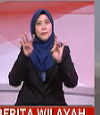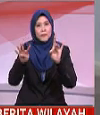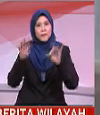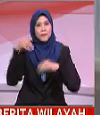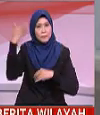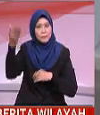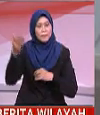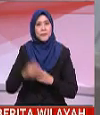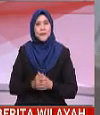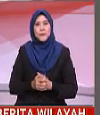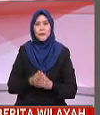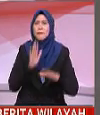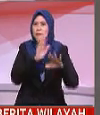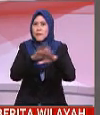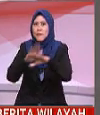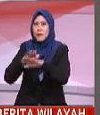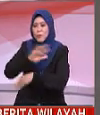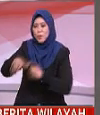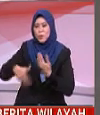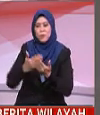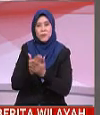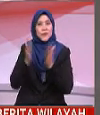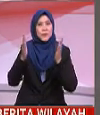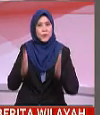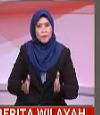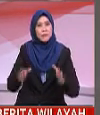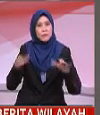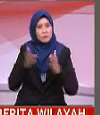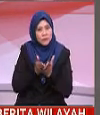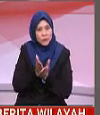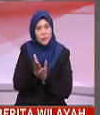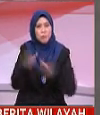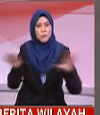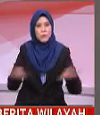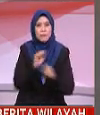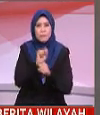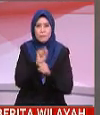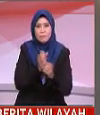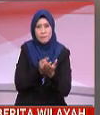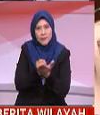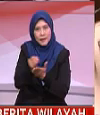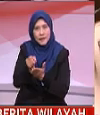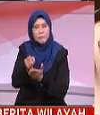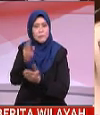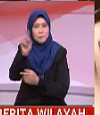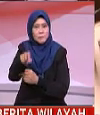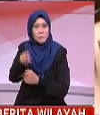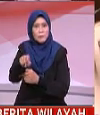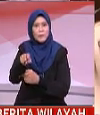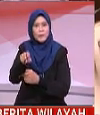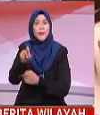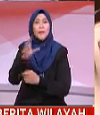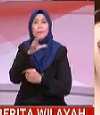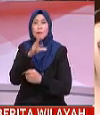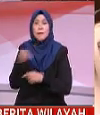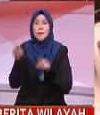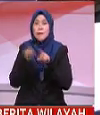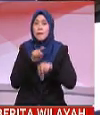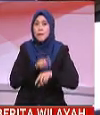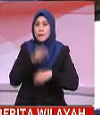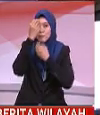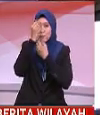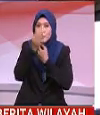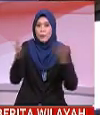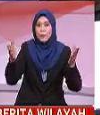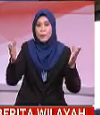Abdul Hadi turut mengajak warga Jabatan Penyiaran Sarawak terus melaksanakan tugas dengan ikhlas dan jujur. Dalam pada itu, beliau